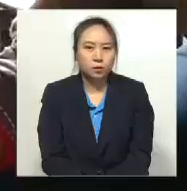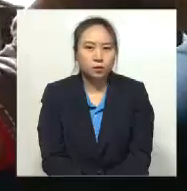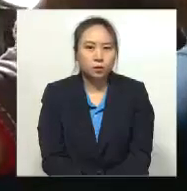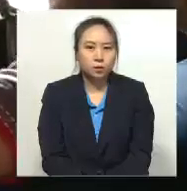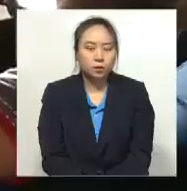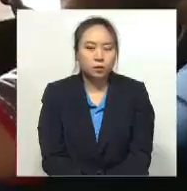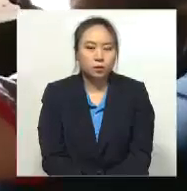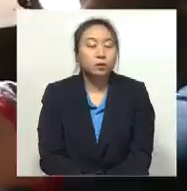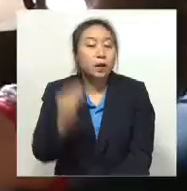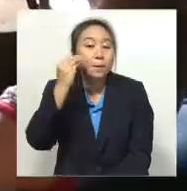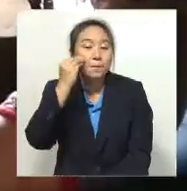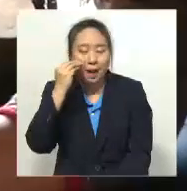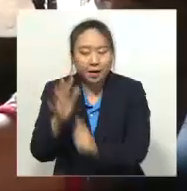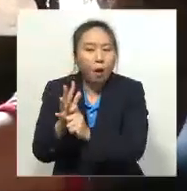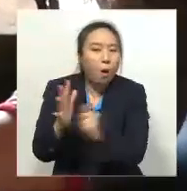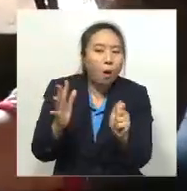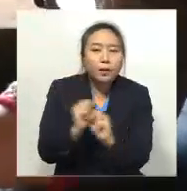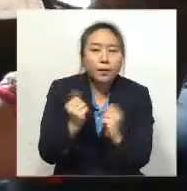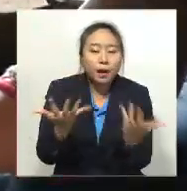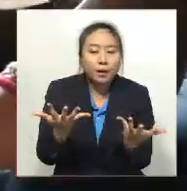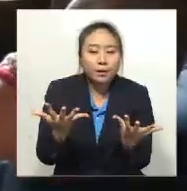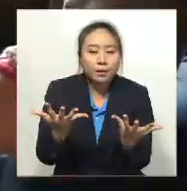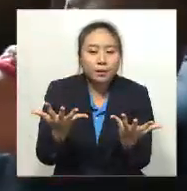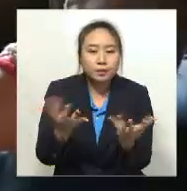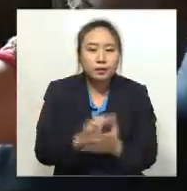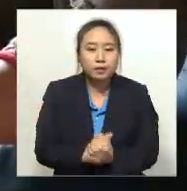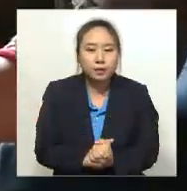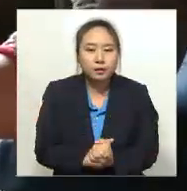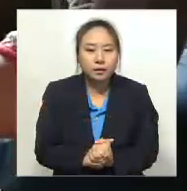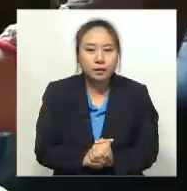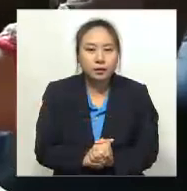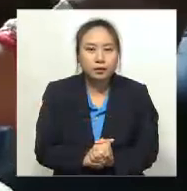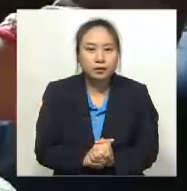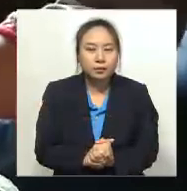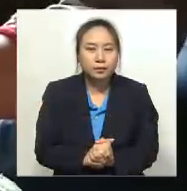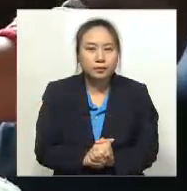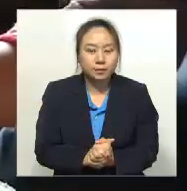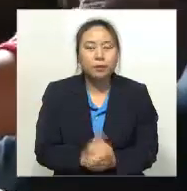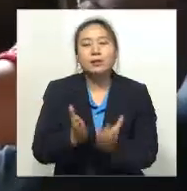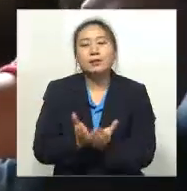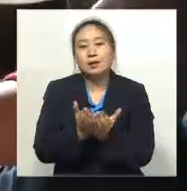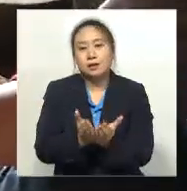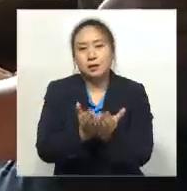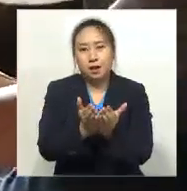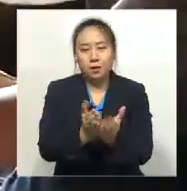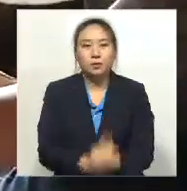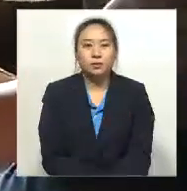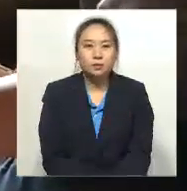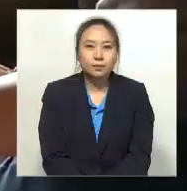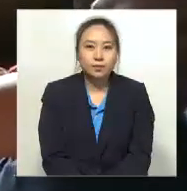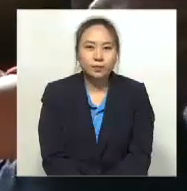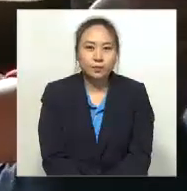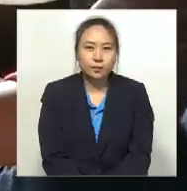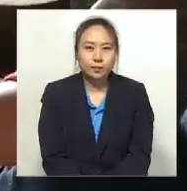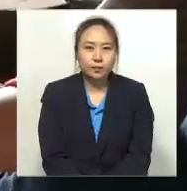จากบ้านนะคะ จะออกจากบ้านก็ขี่เรือไปพุ่นเลยไปคว่ำไปพุ่นเลย ใช้เรือ จ้าใช้เรือเอา